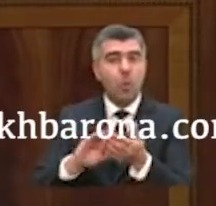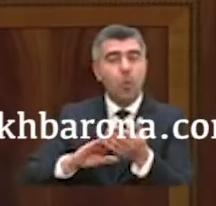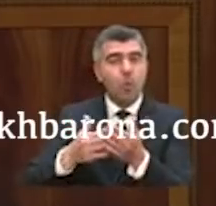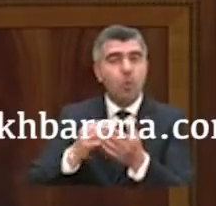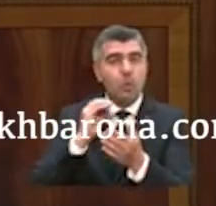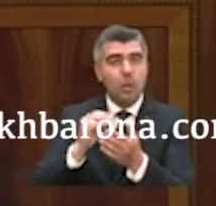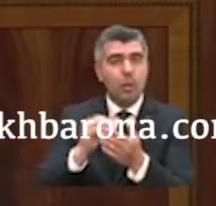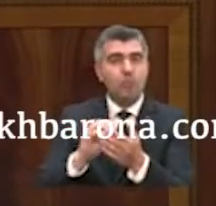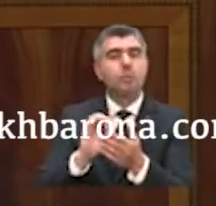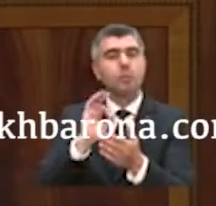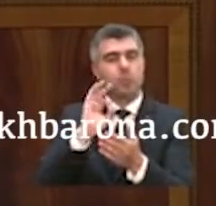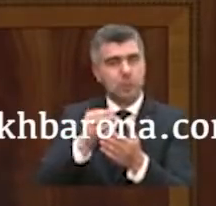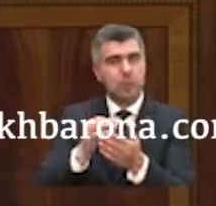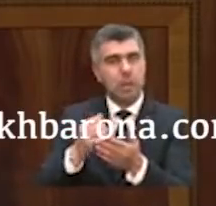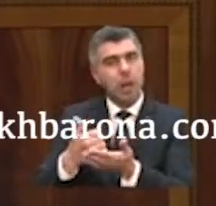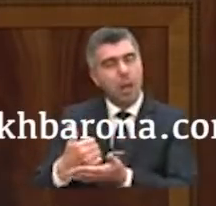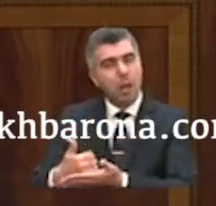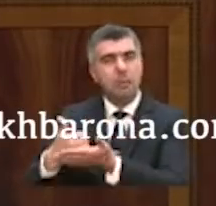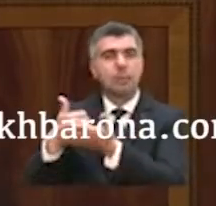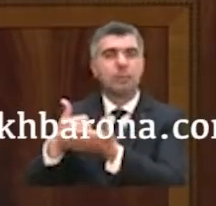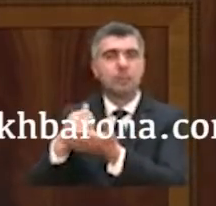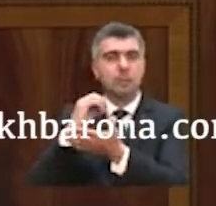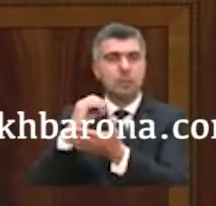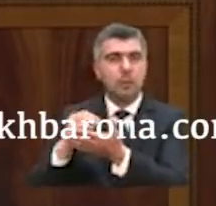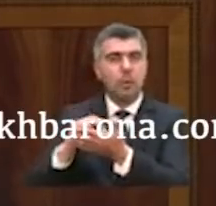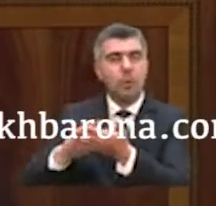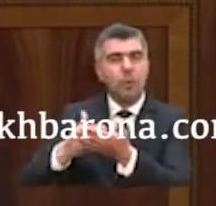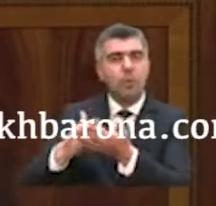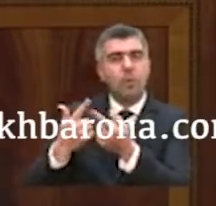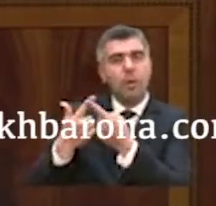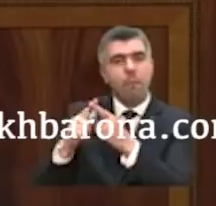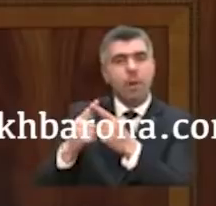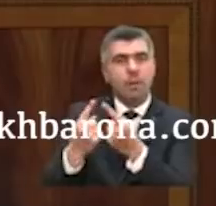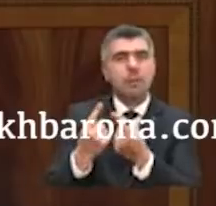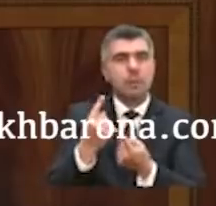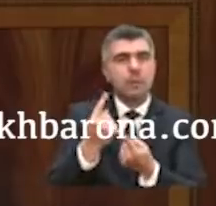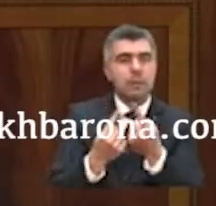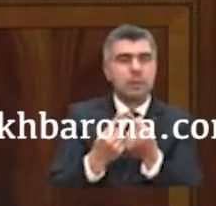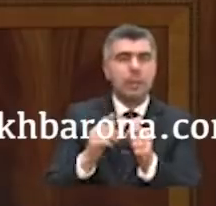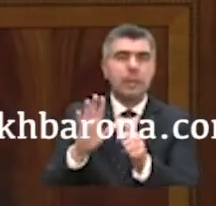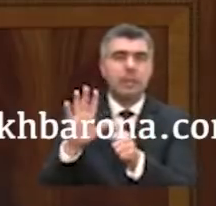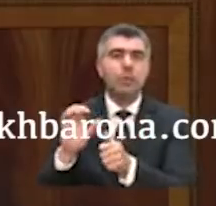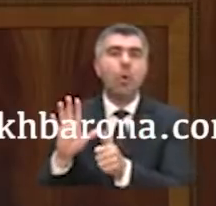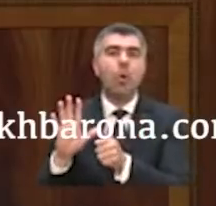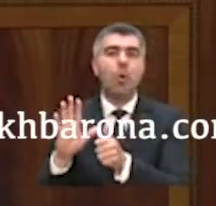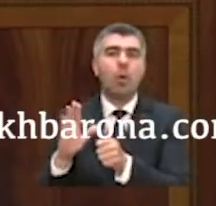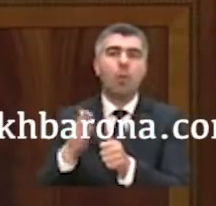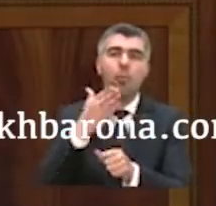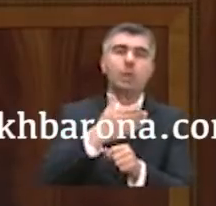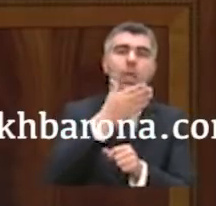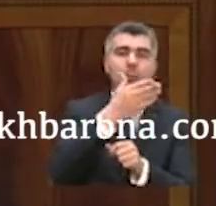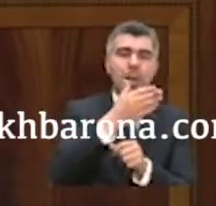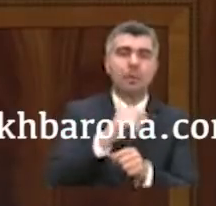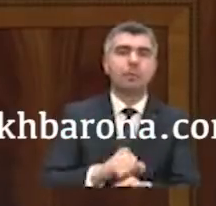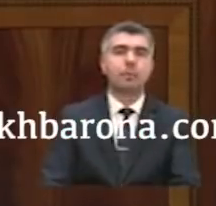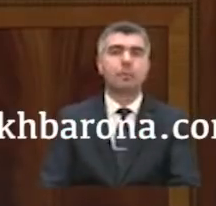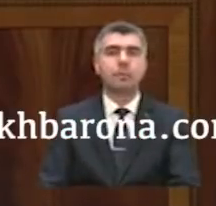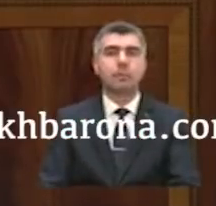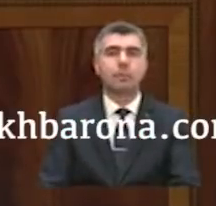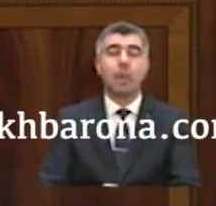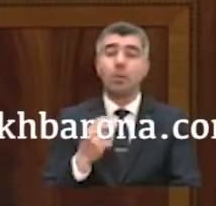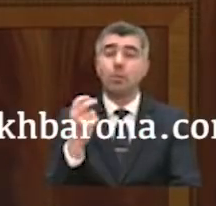الشيء، قلنا حتى هادو غادي نخفوا عليهم وغادي نخليهم يتنفسوا معنا 6 شهور ان شاء الله في المستقبل.